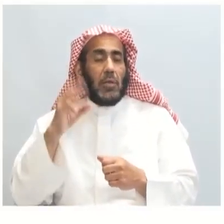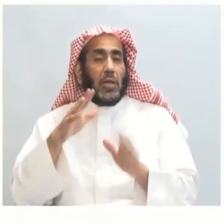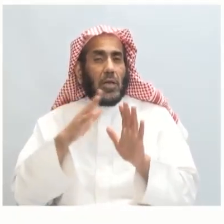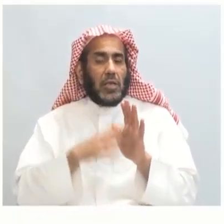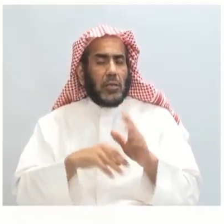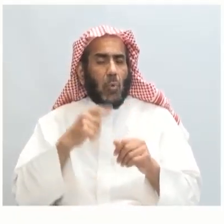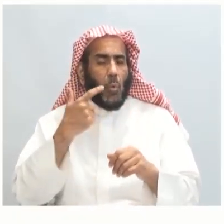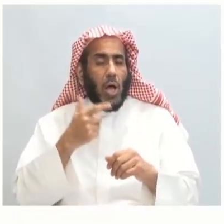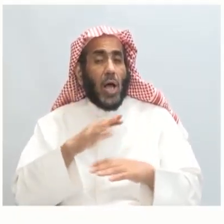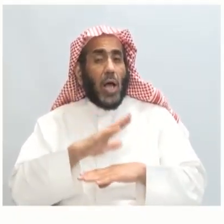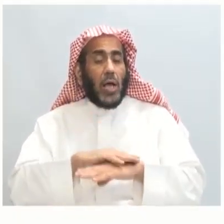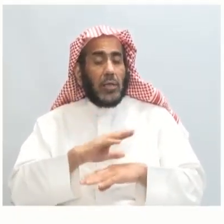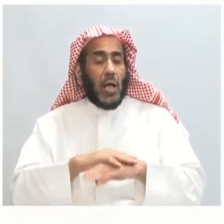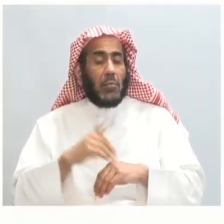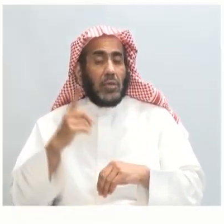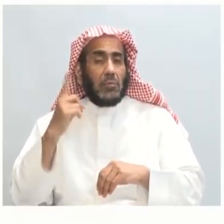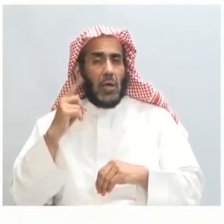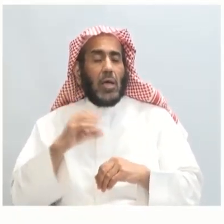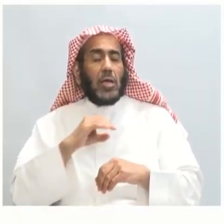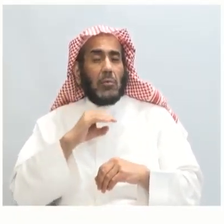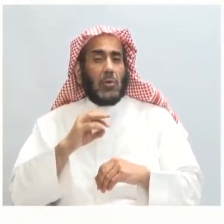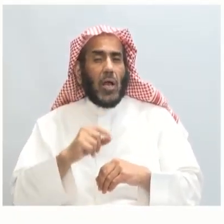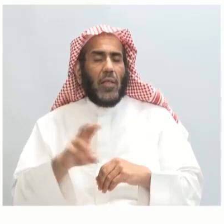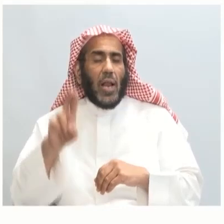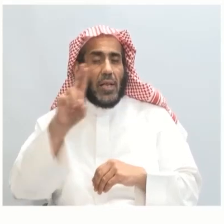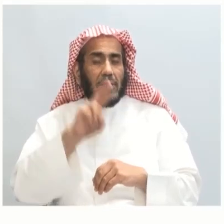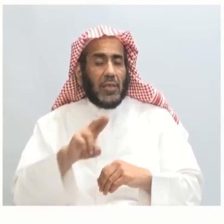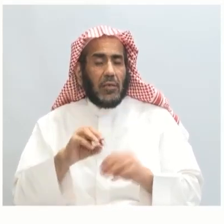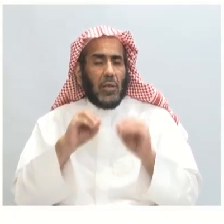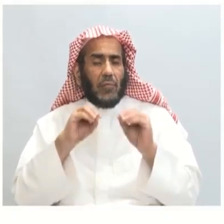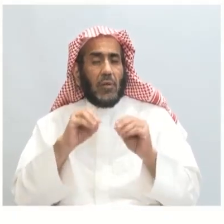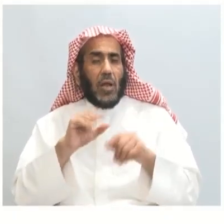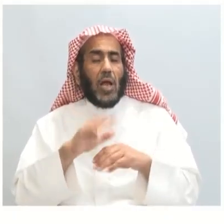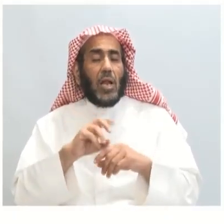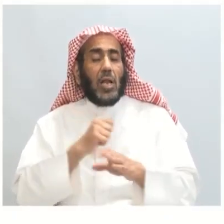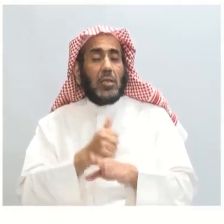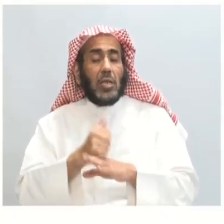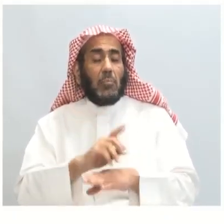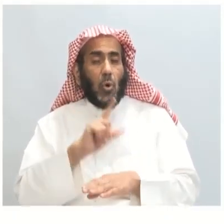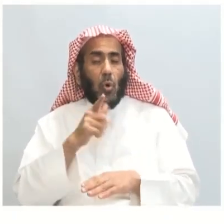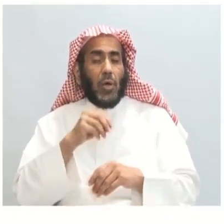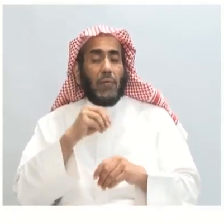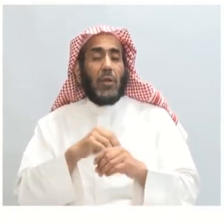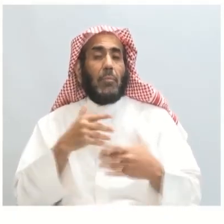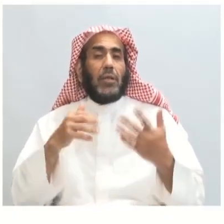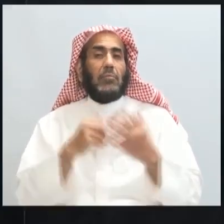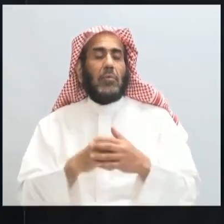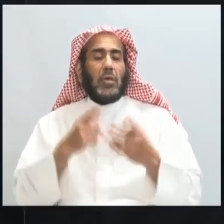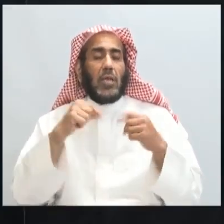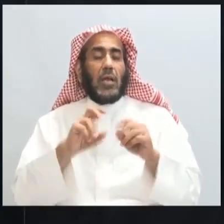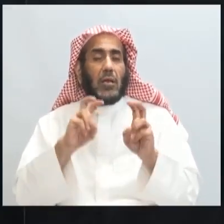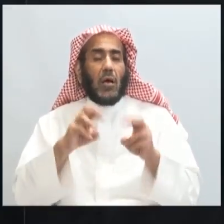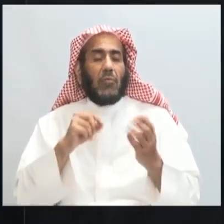للنص مع مراعاه اداب الاستماع اجبنا عن الاسئله تعرفنا على الاساليب اللغويه في الابيات اذا